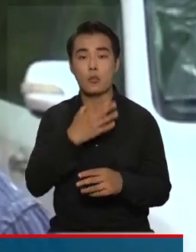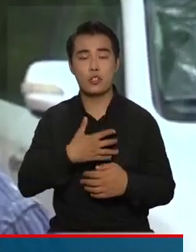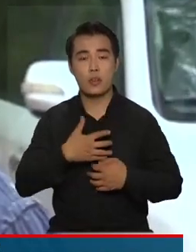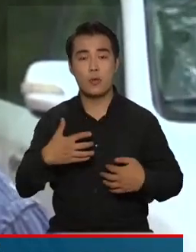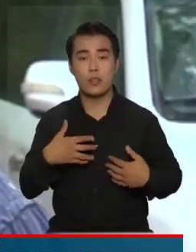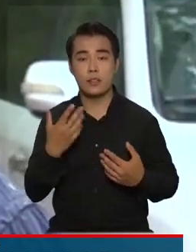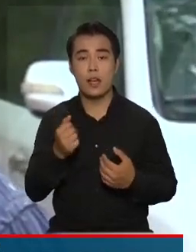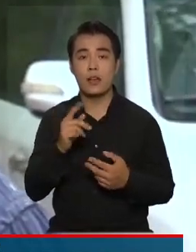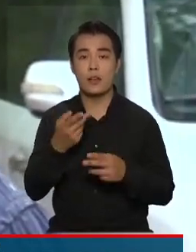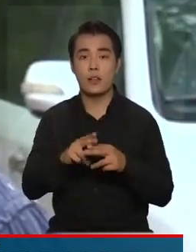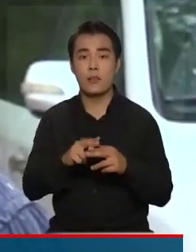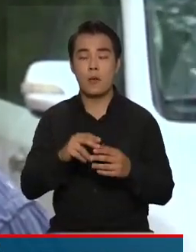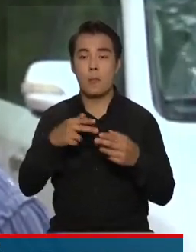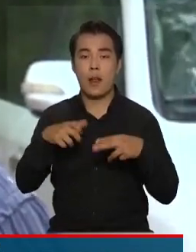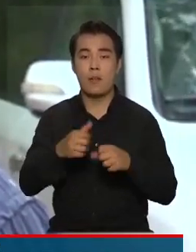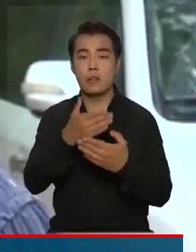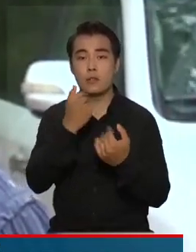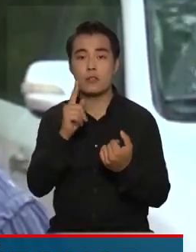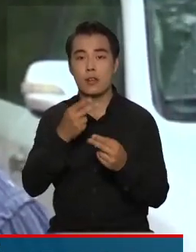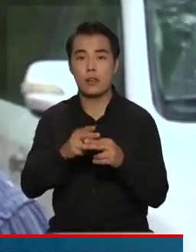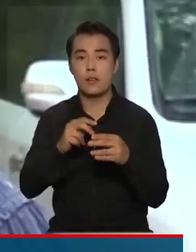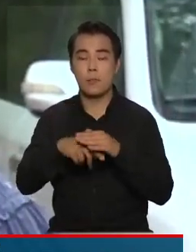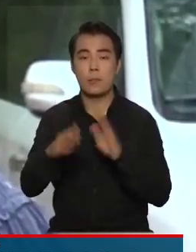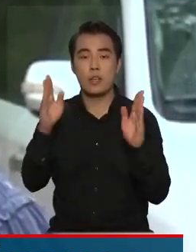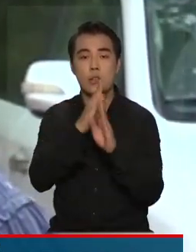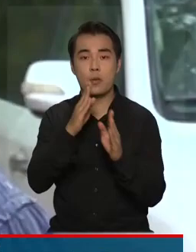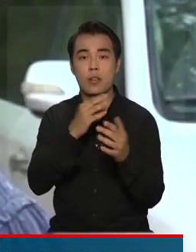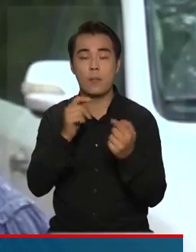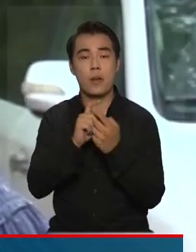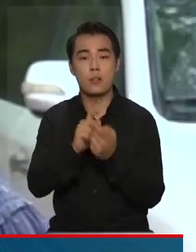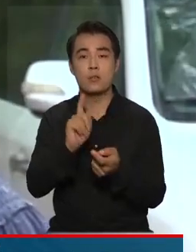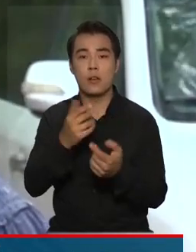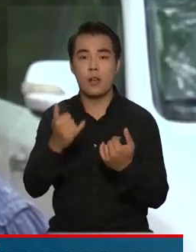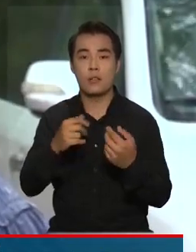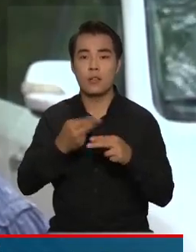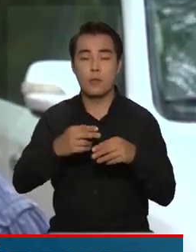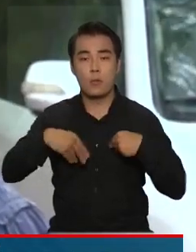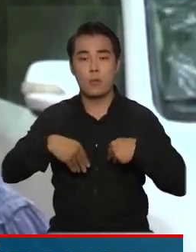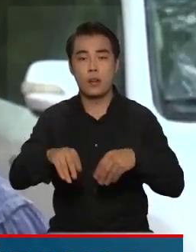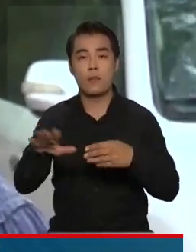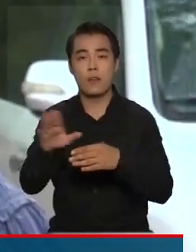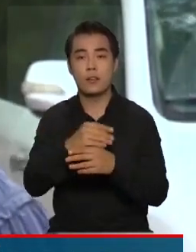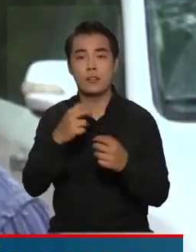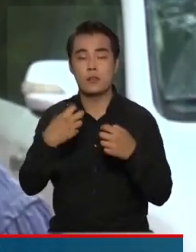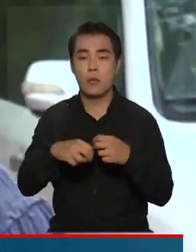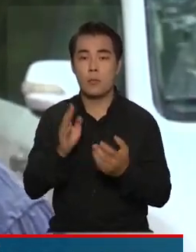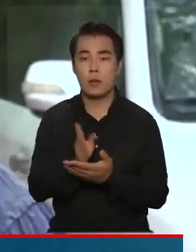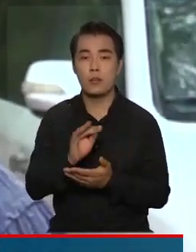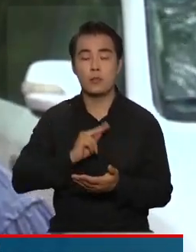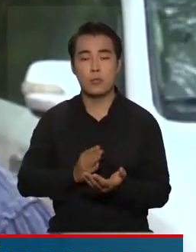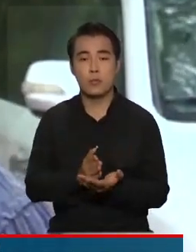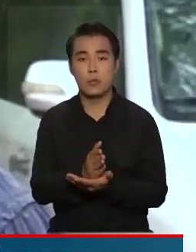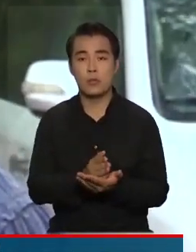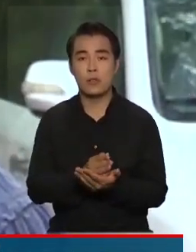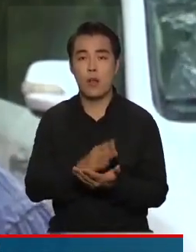что мы не имеем права, да, с природы там что-то делать. Но она губит наши урожаи, губит наш труд, наверное, и